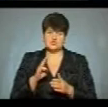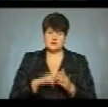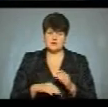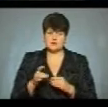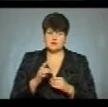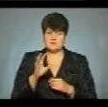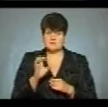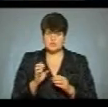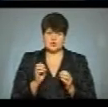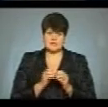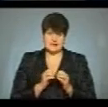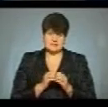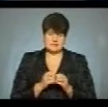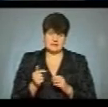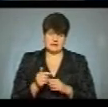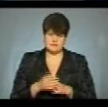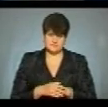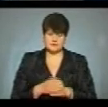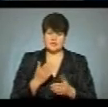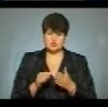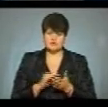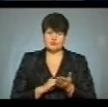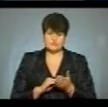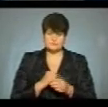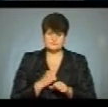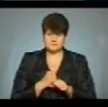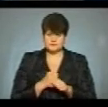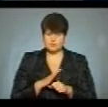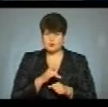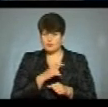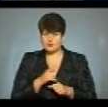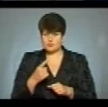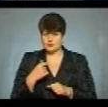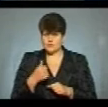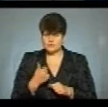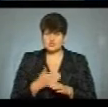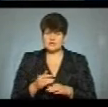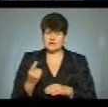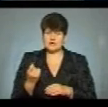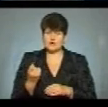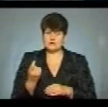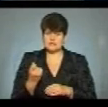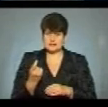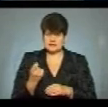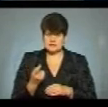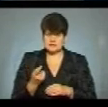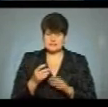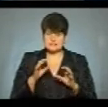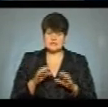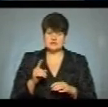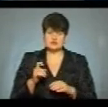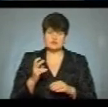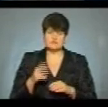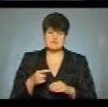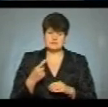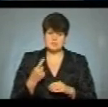розмірі 510 гривень. Якщо повторне вчинення протягом року, це частина 11 кодексу статті 125.